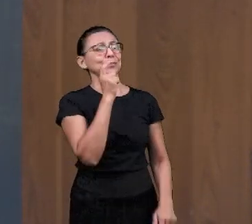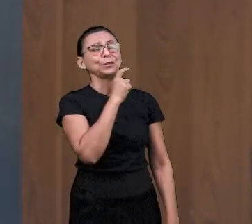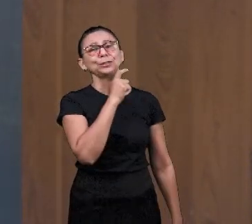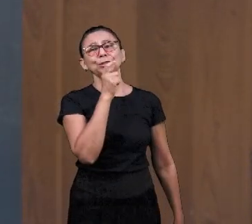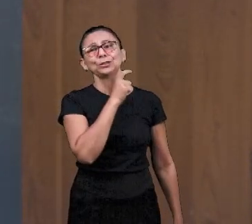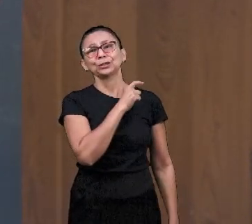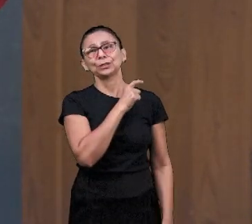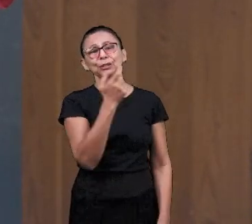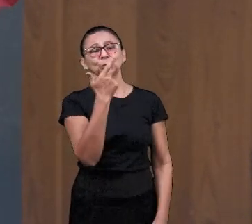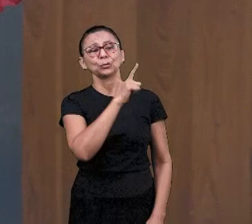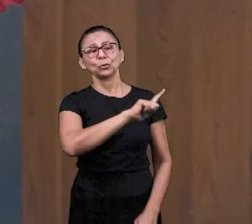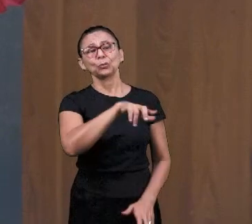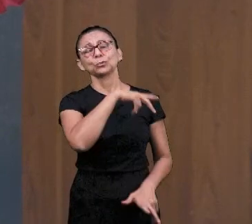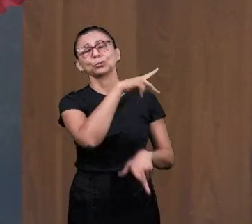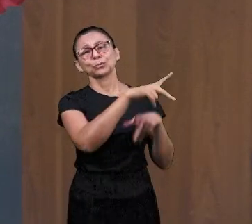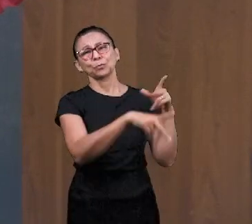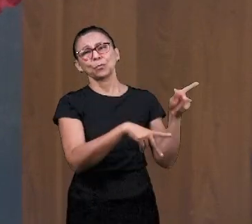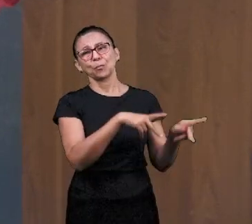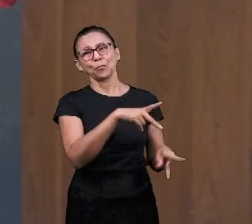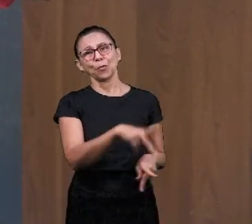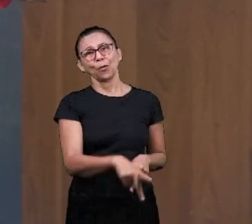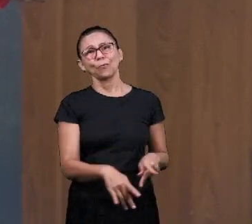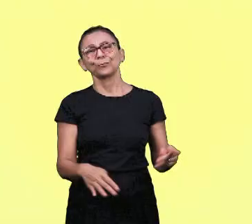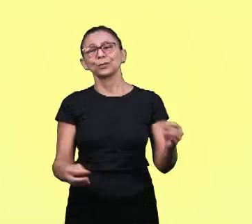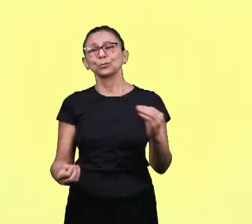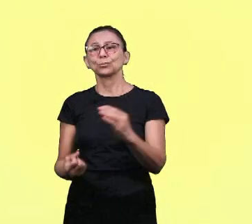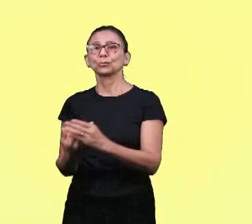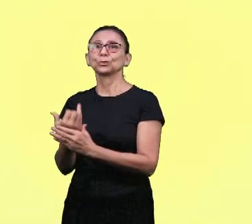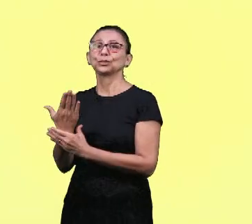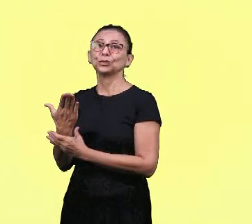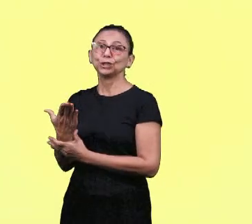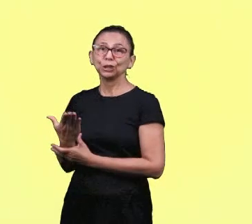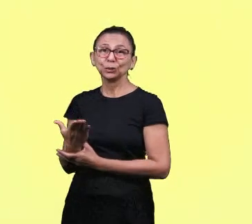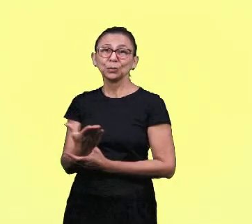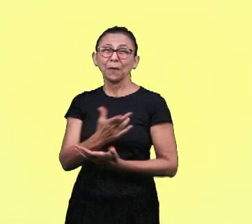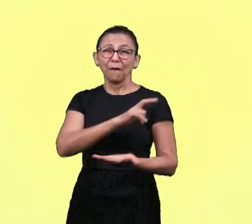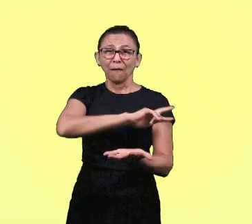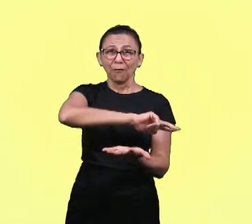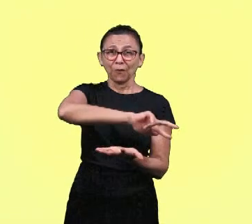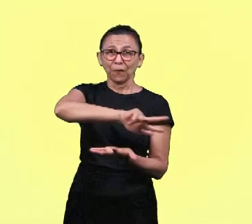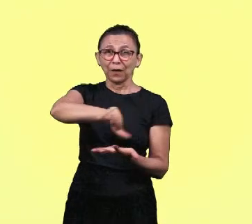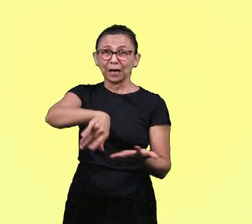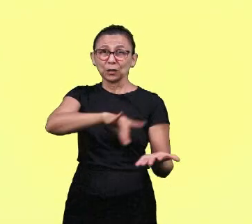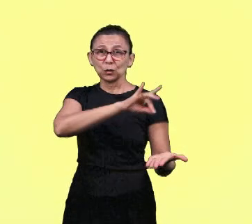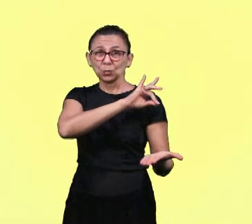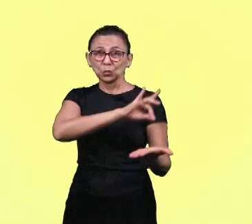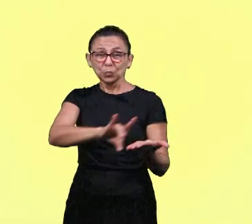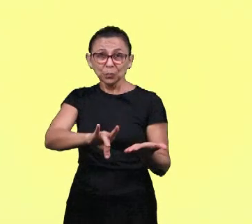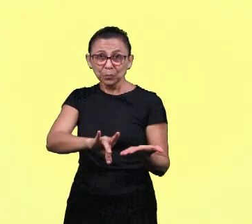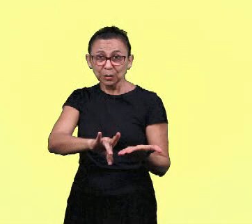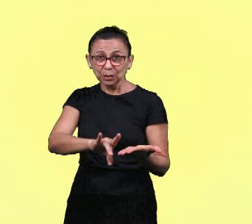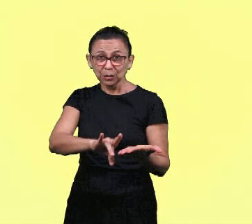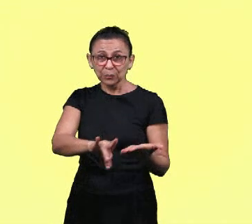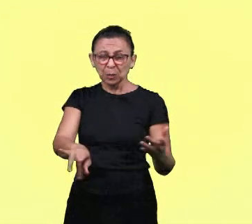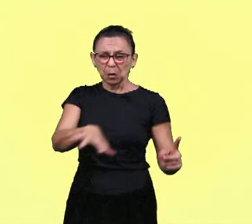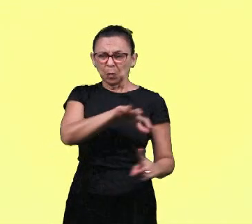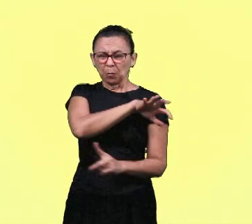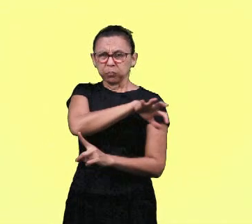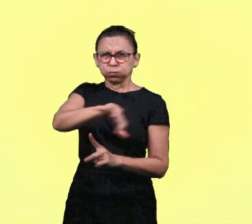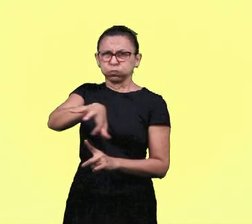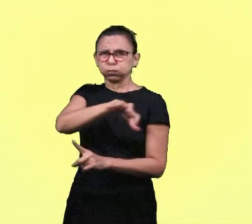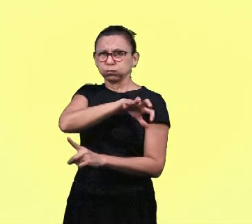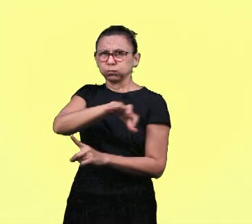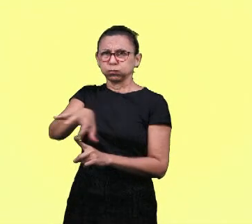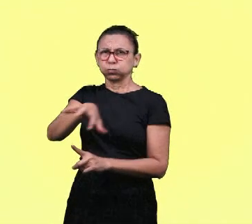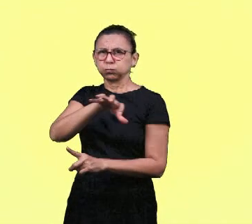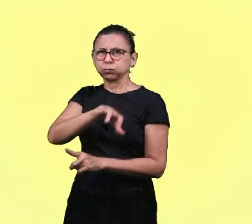de mensonges de ce peuple. Avec cela, les ennemis sont venus et ont opprimé le peuple en leur volant la